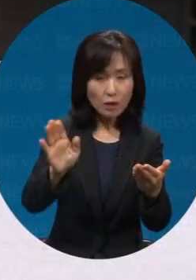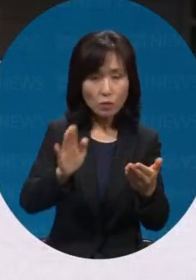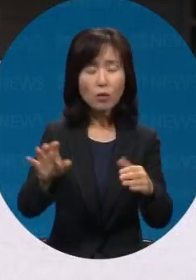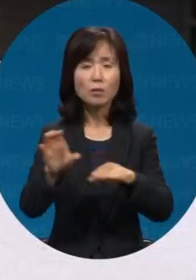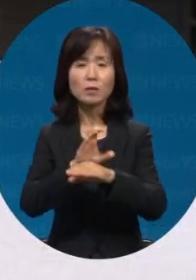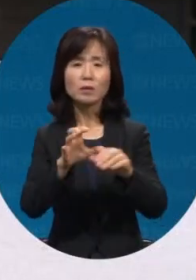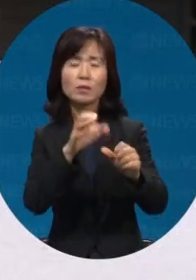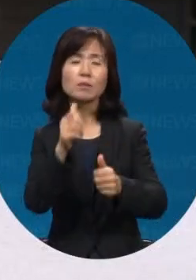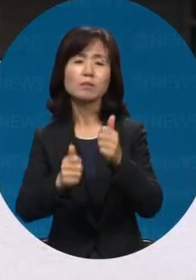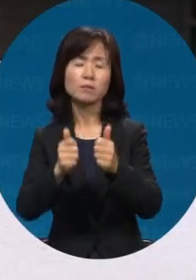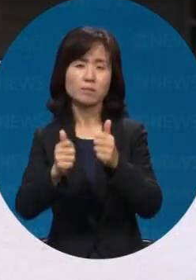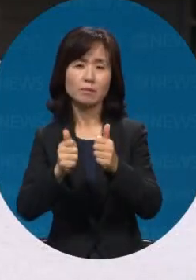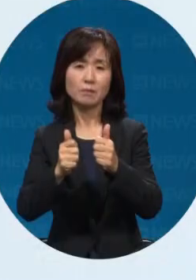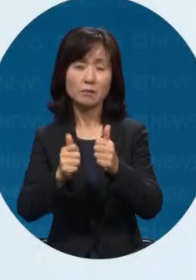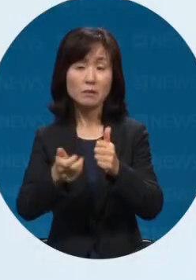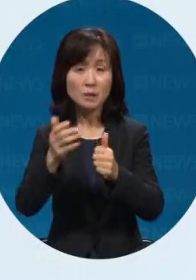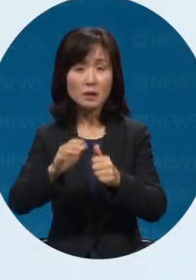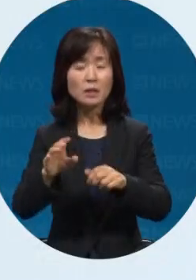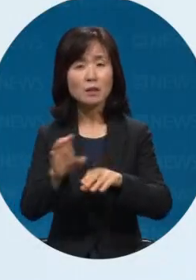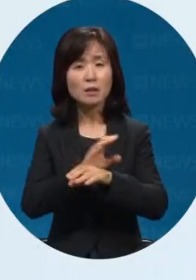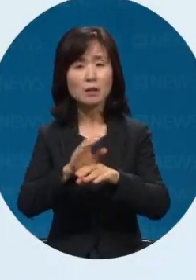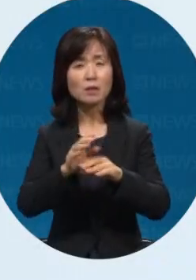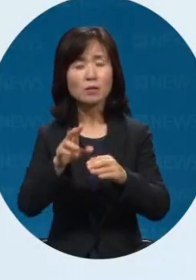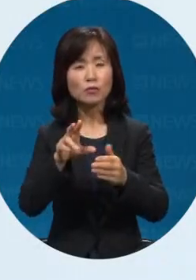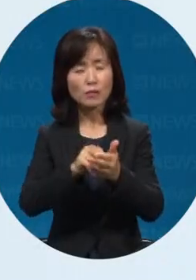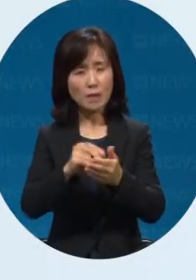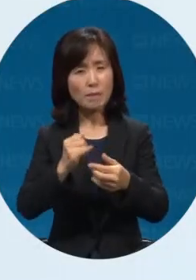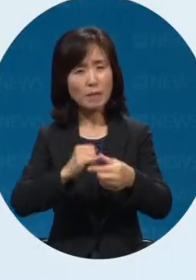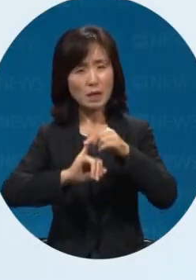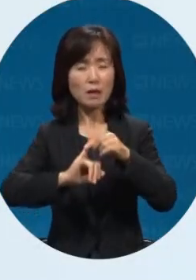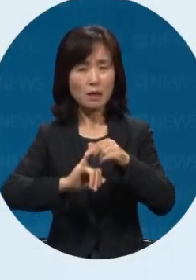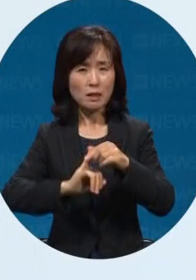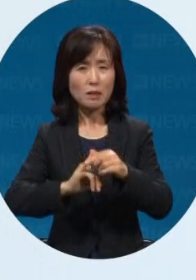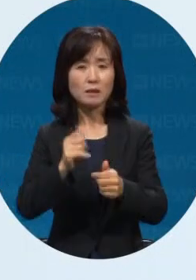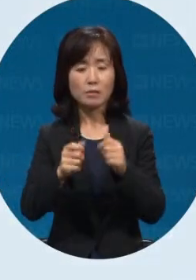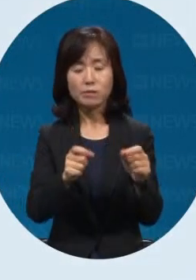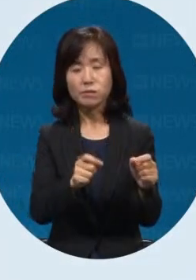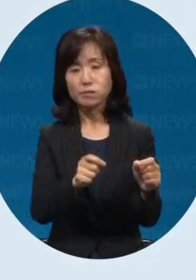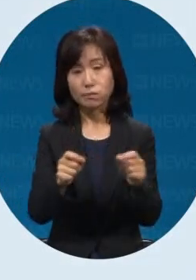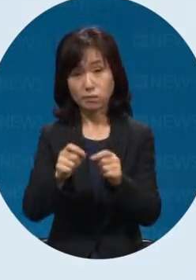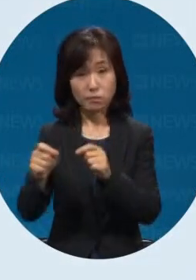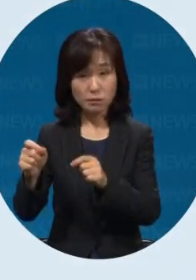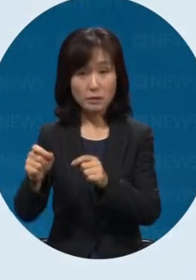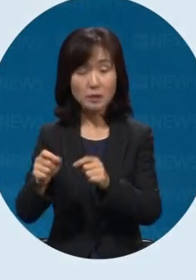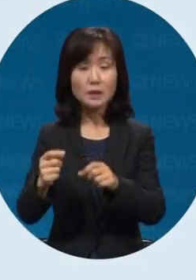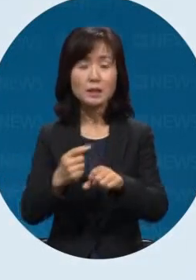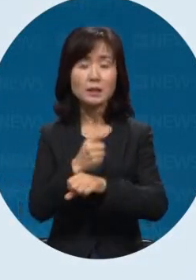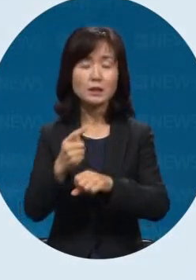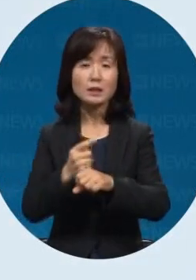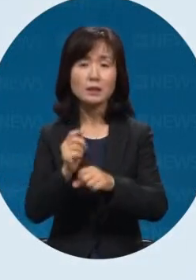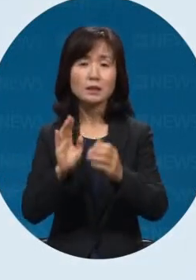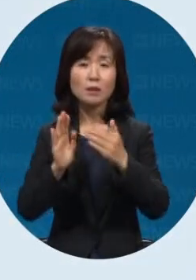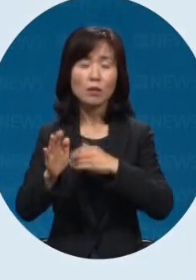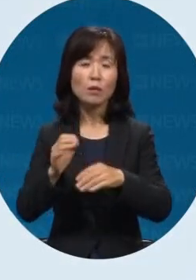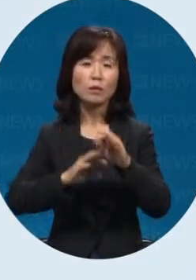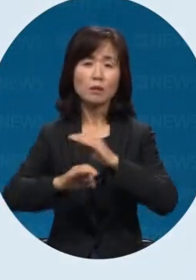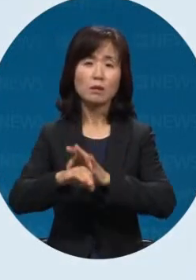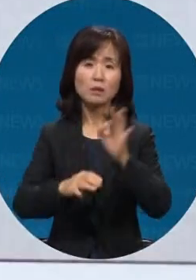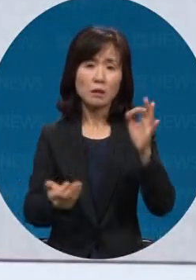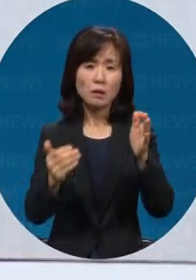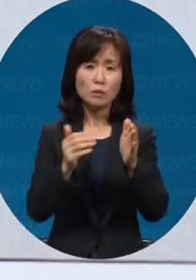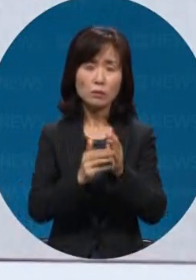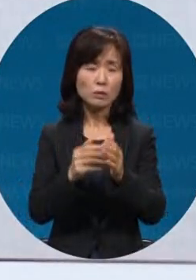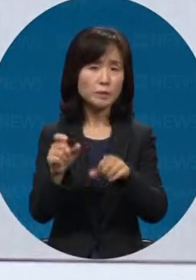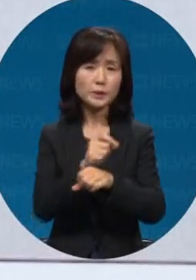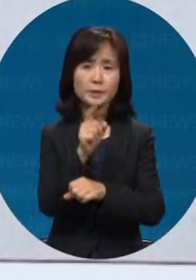있는데 전산 장애가 발생해 시험이 지원 된겁니다 시험시작 1시간이 지난 오전 10시까지 도 별다른 안내 조차